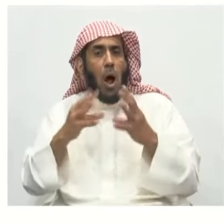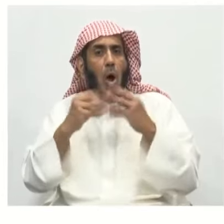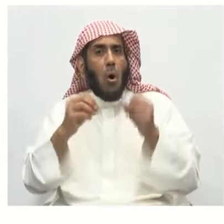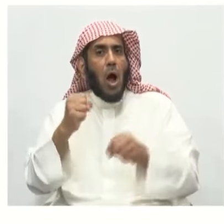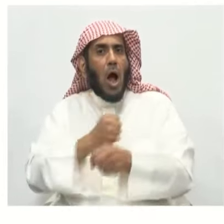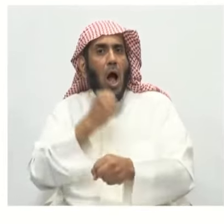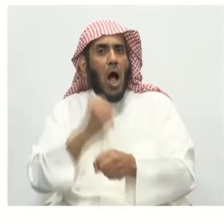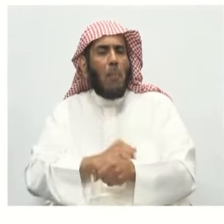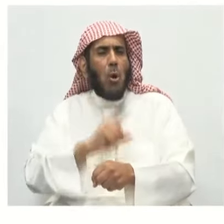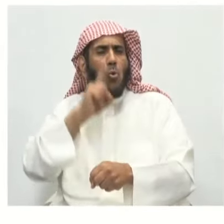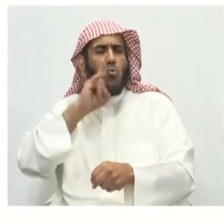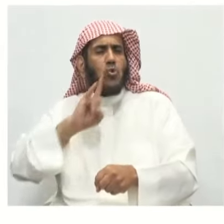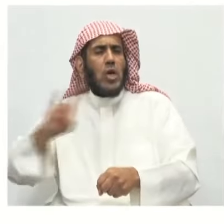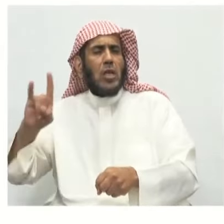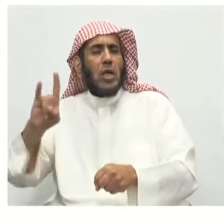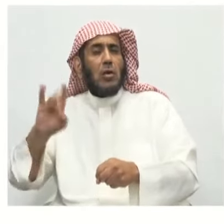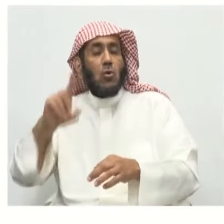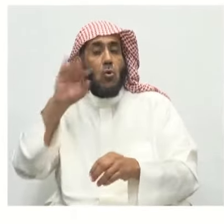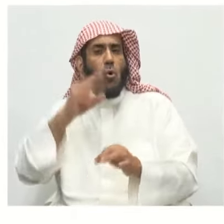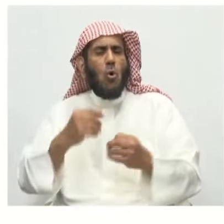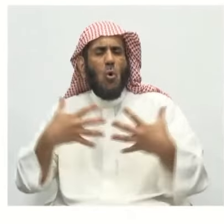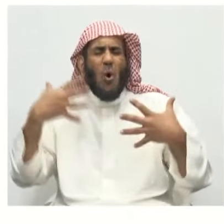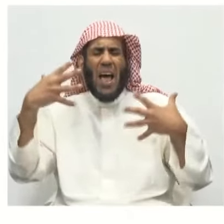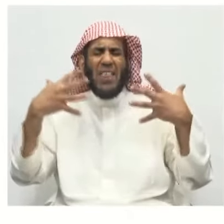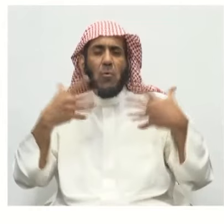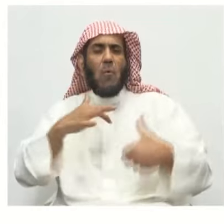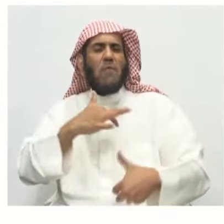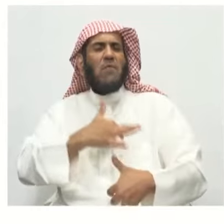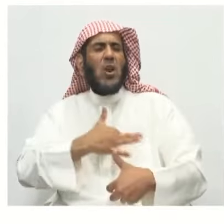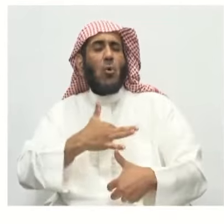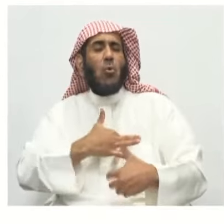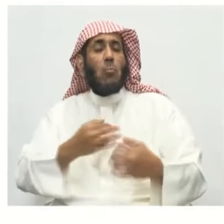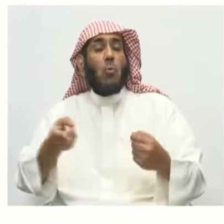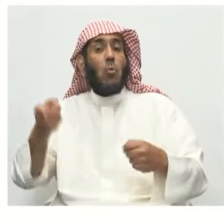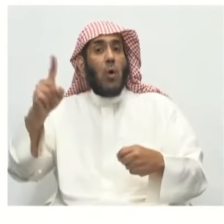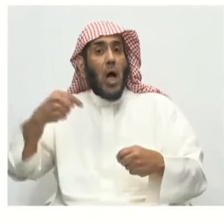عمل شيطاني يؤثر في القلوب